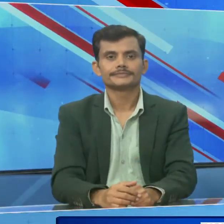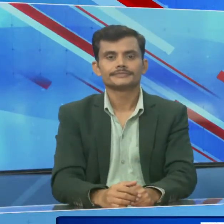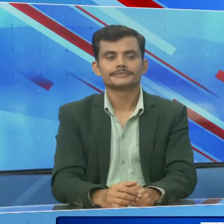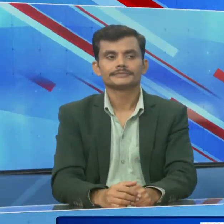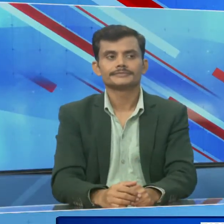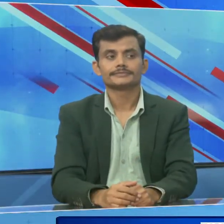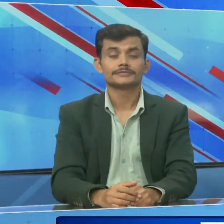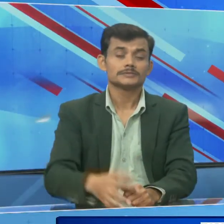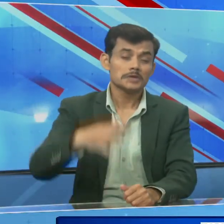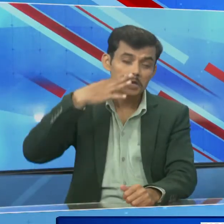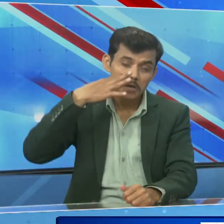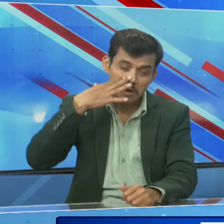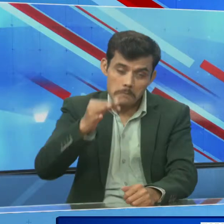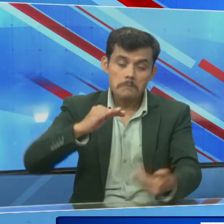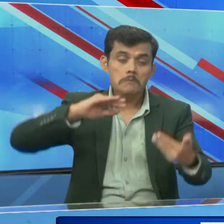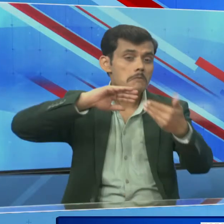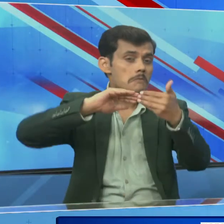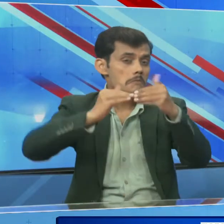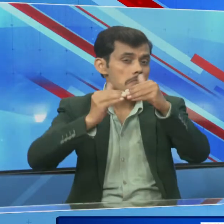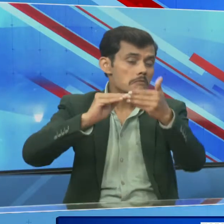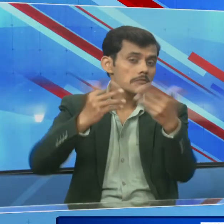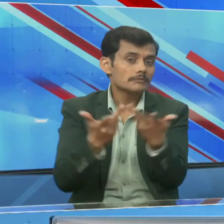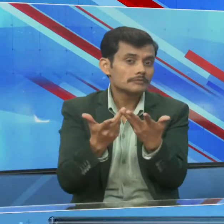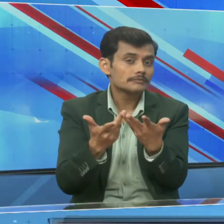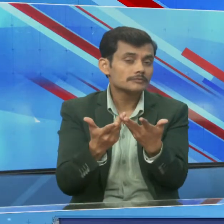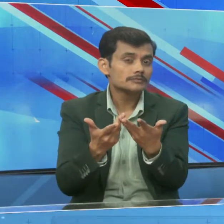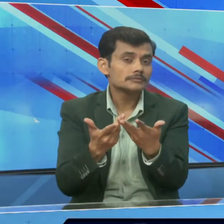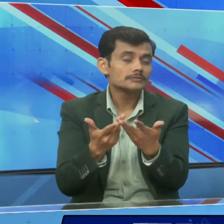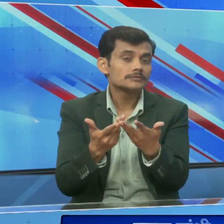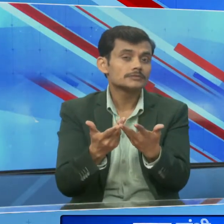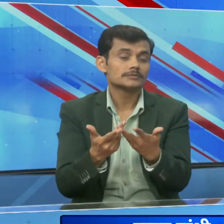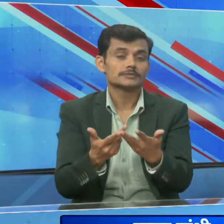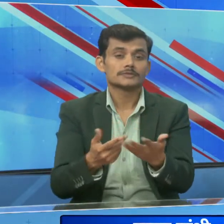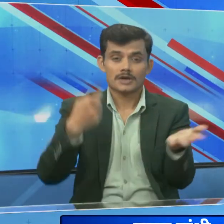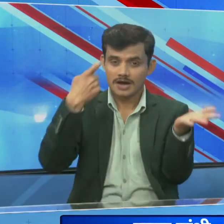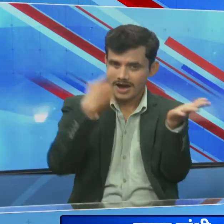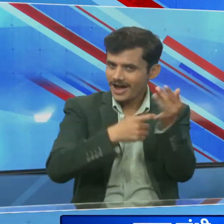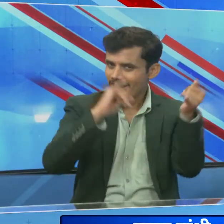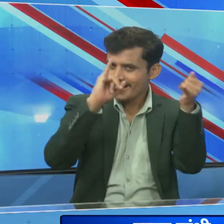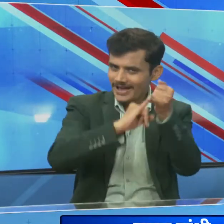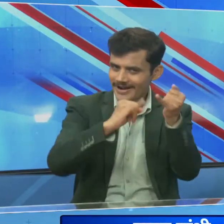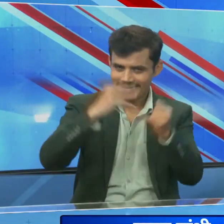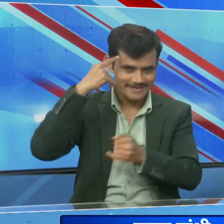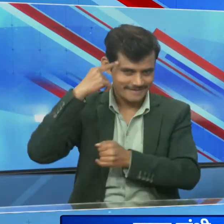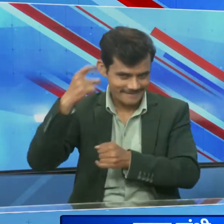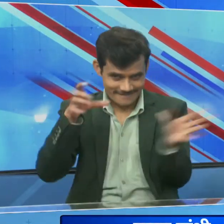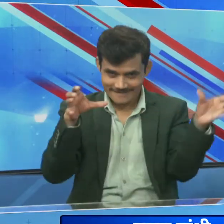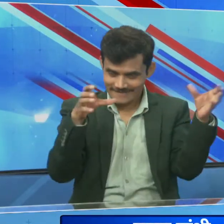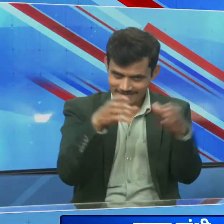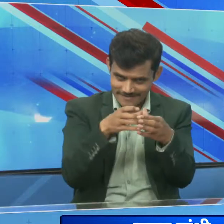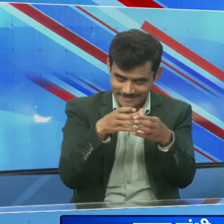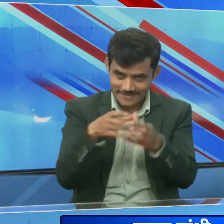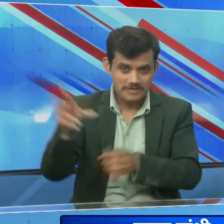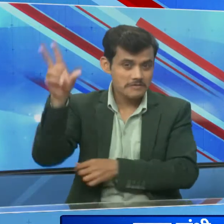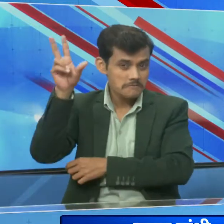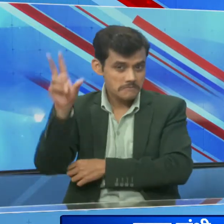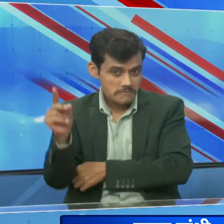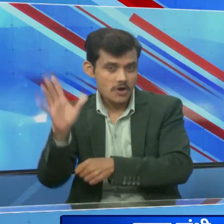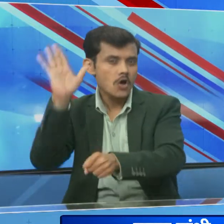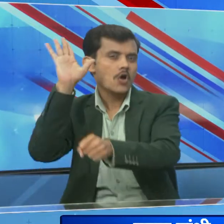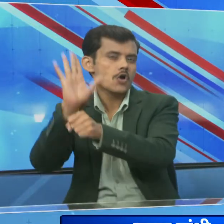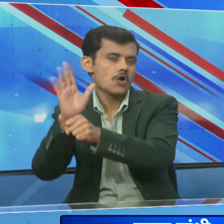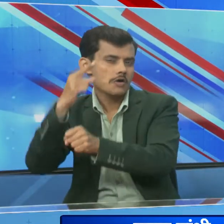The main fight is against the ideology of the RSS and the ideology of the